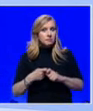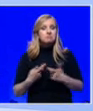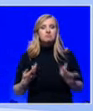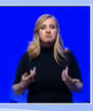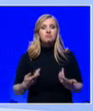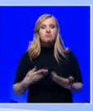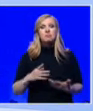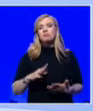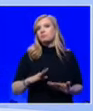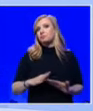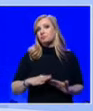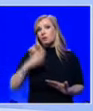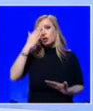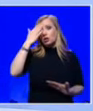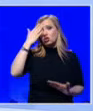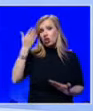казано,